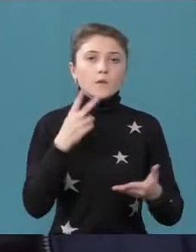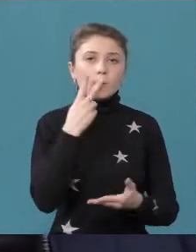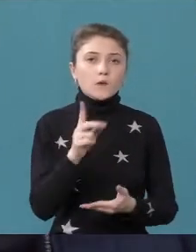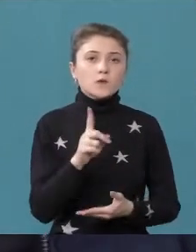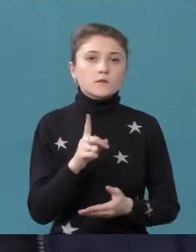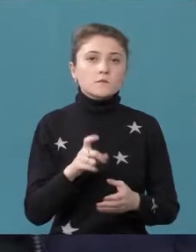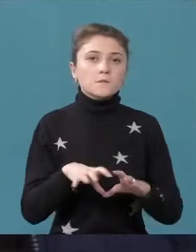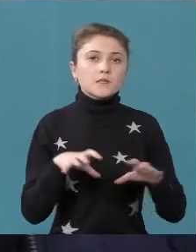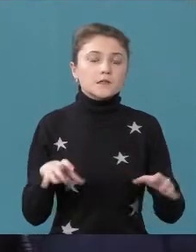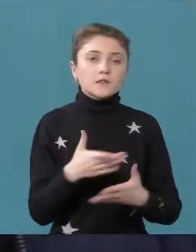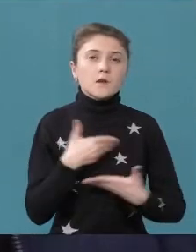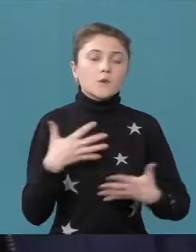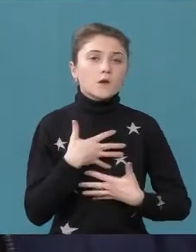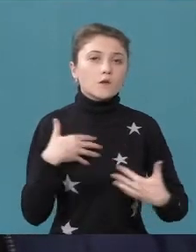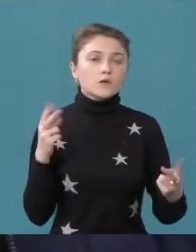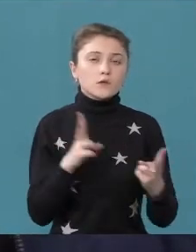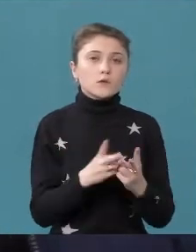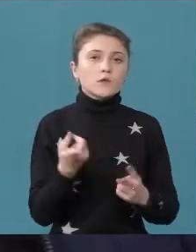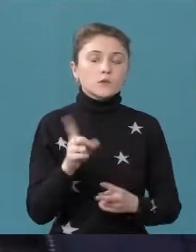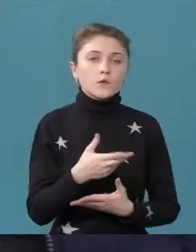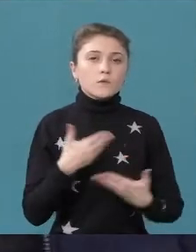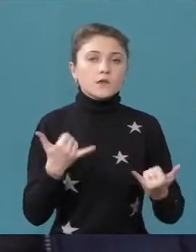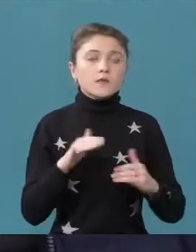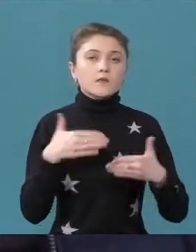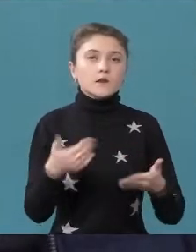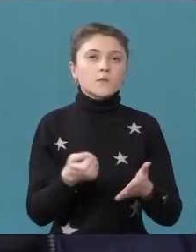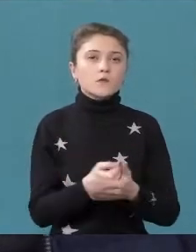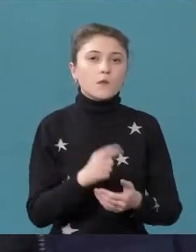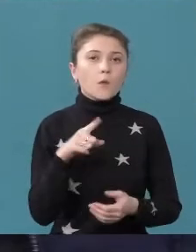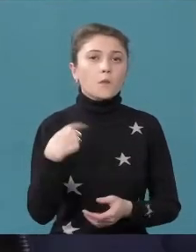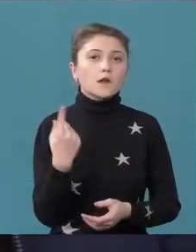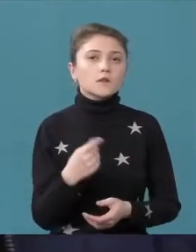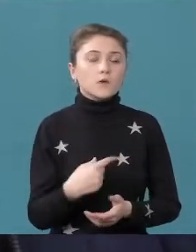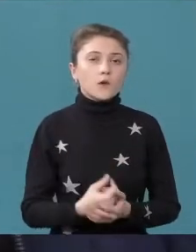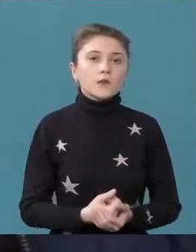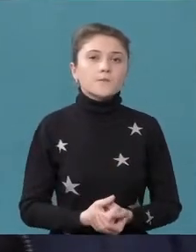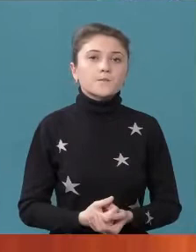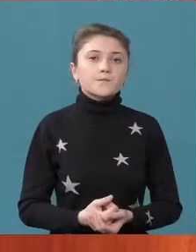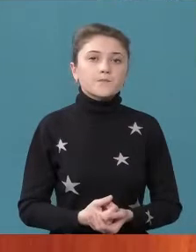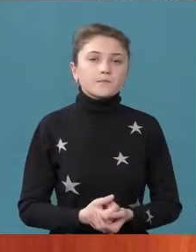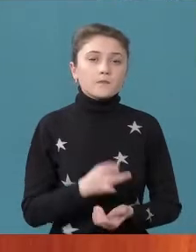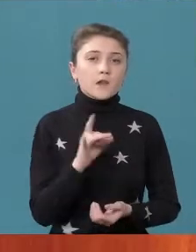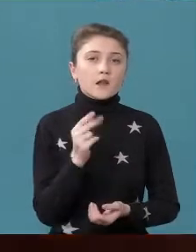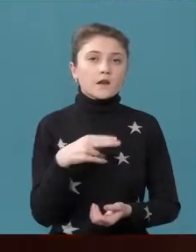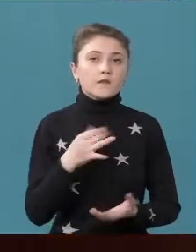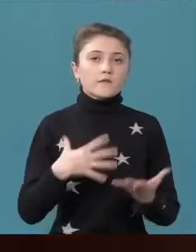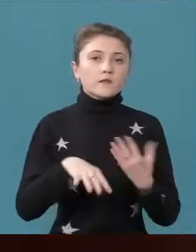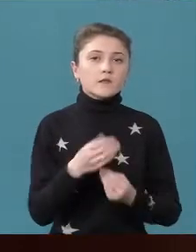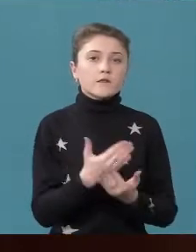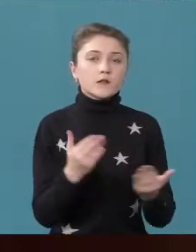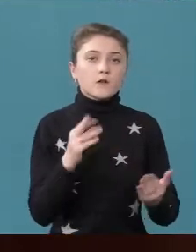нами не хоче зустрічатися, і тому ми зараз звертаємося до обласної ради. Всі ваші колеги